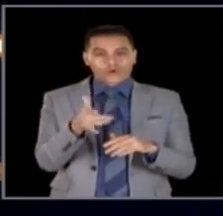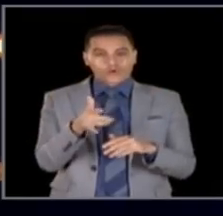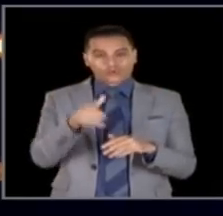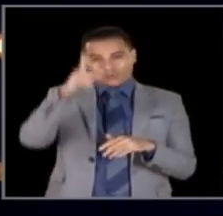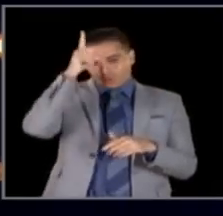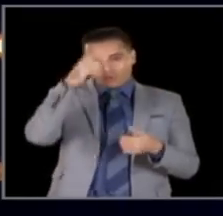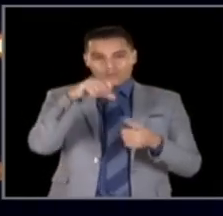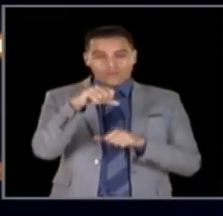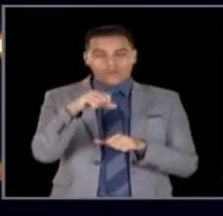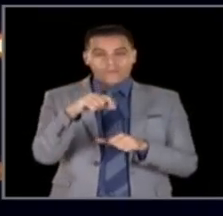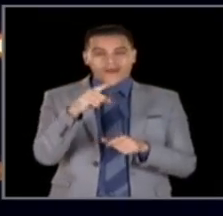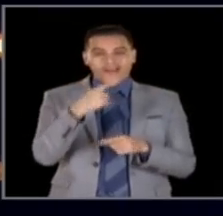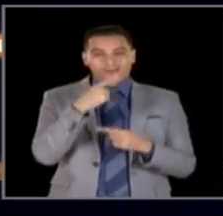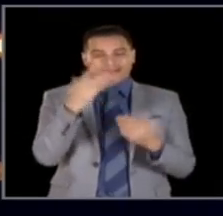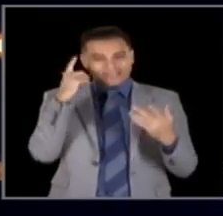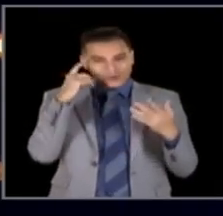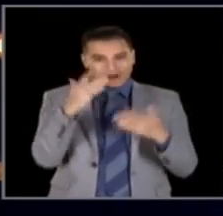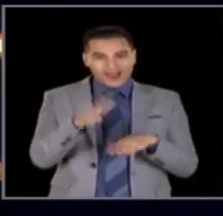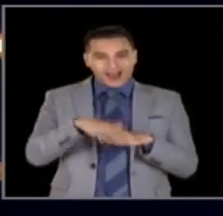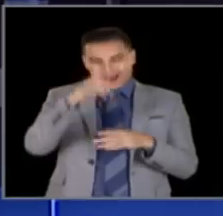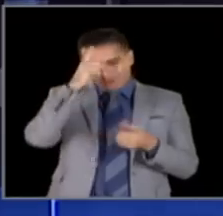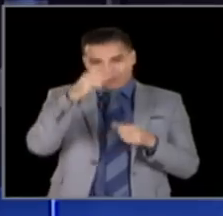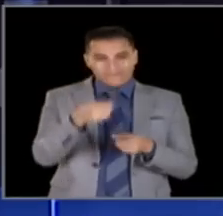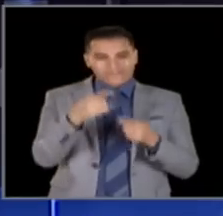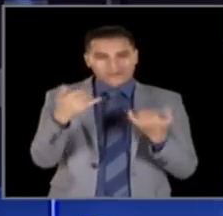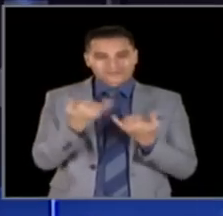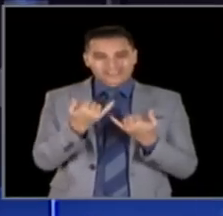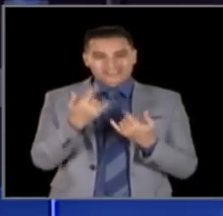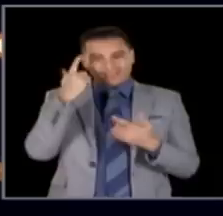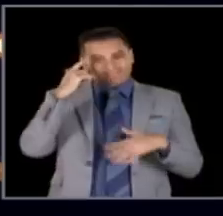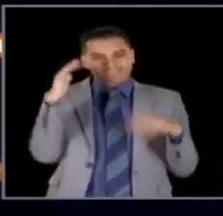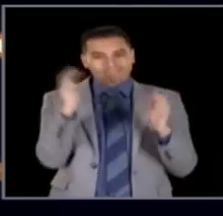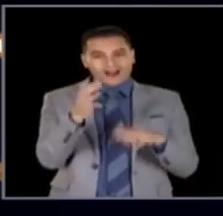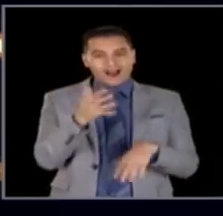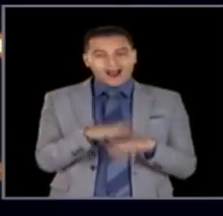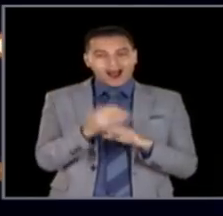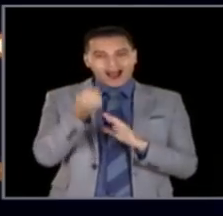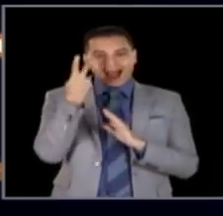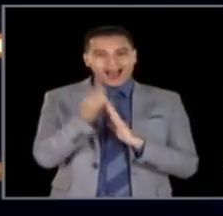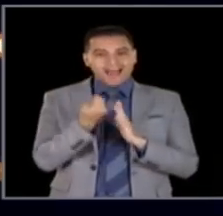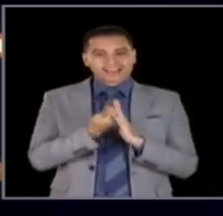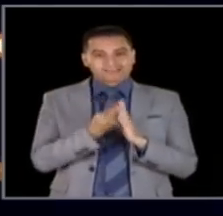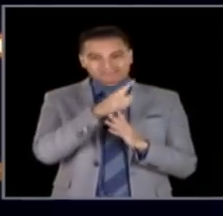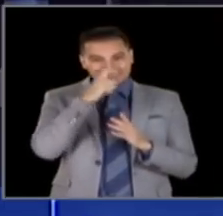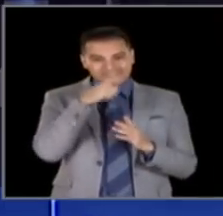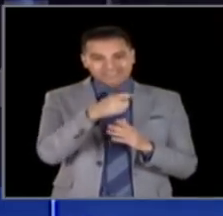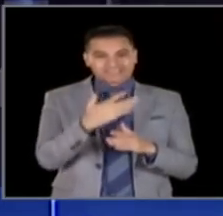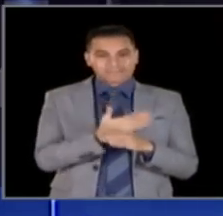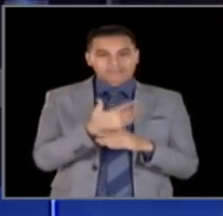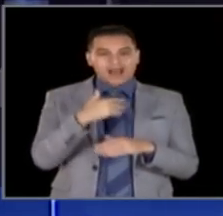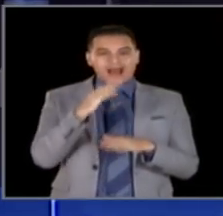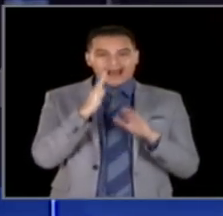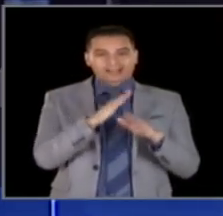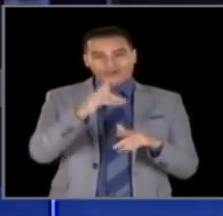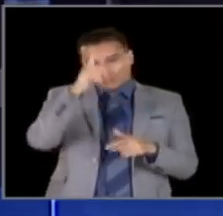علوم، يعني لما تقول لها ركزي في العلوم مفهوم، ولكن في الأدب يا مفتري. أنا خليتها علوم